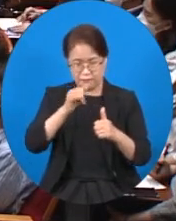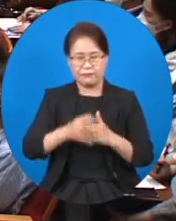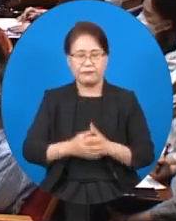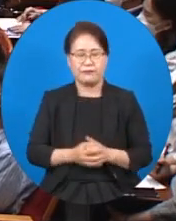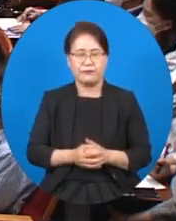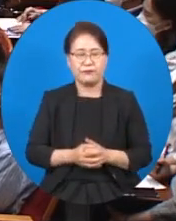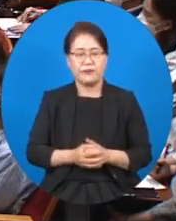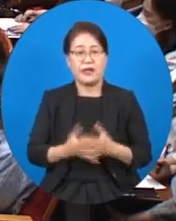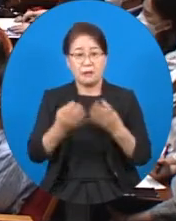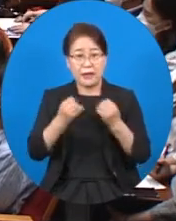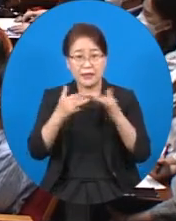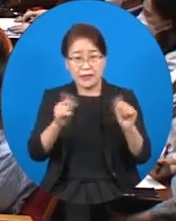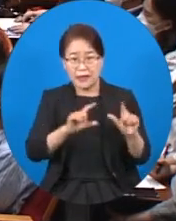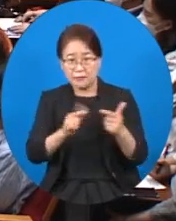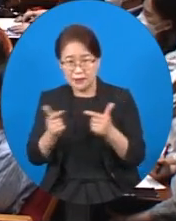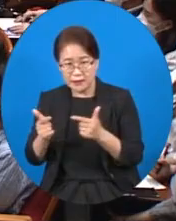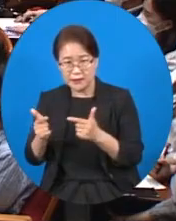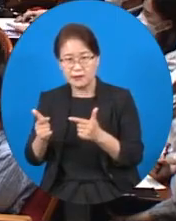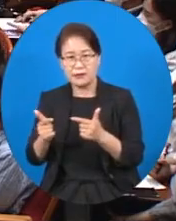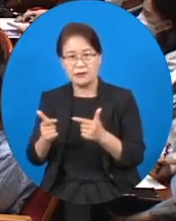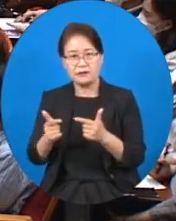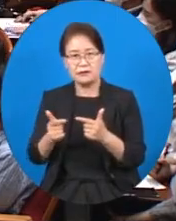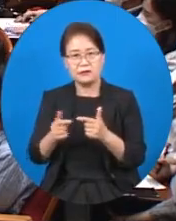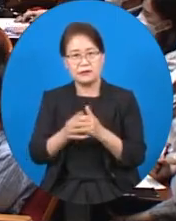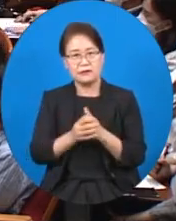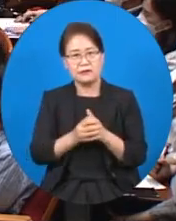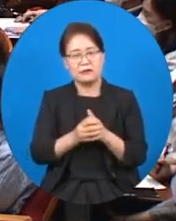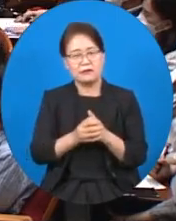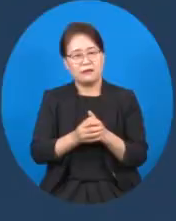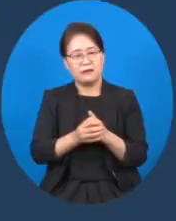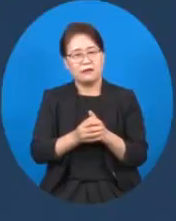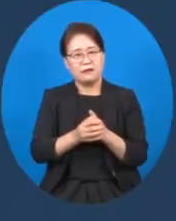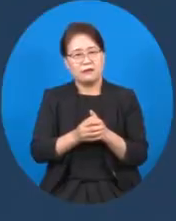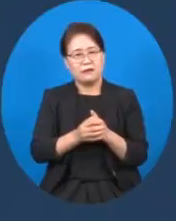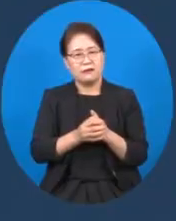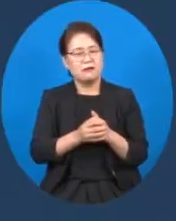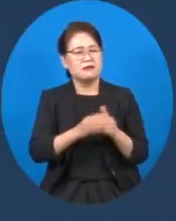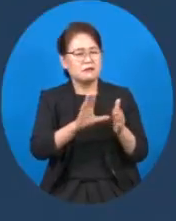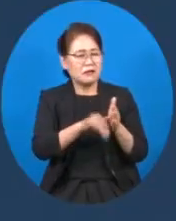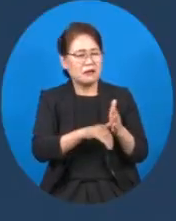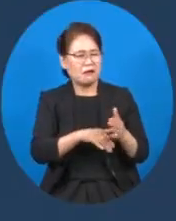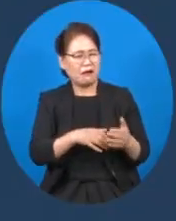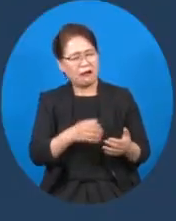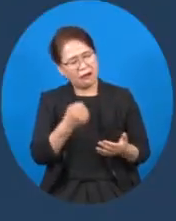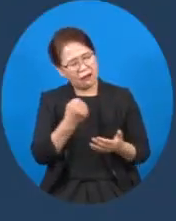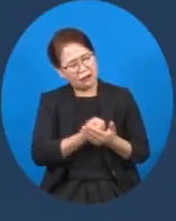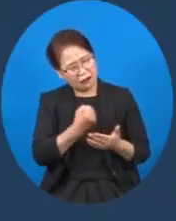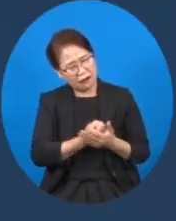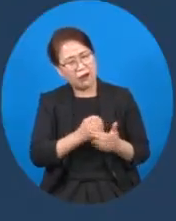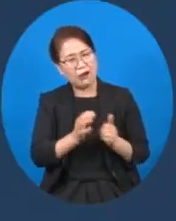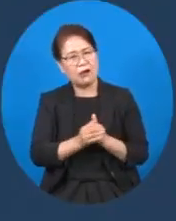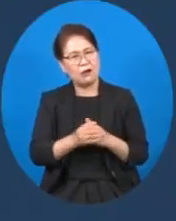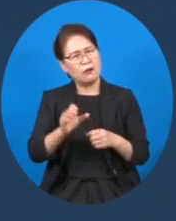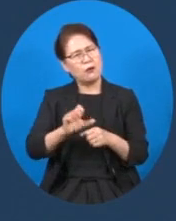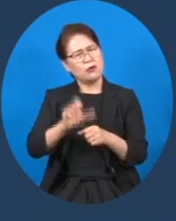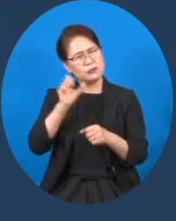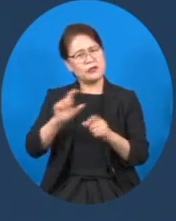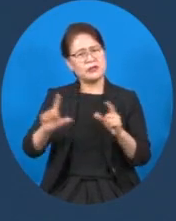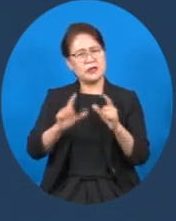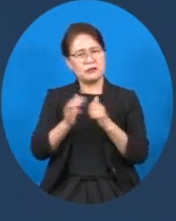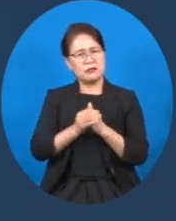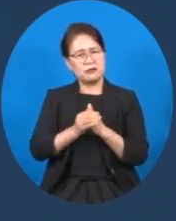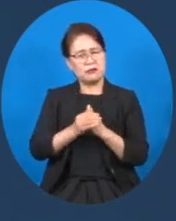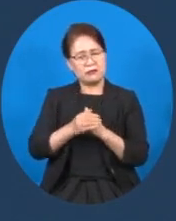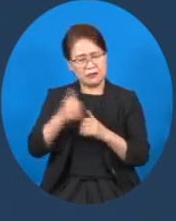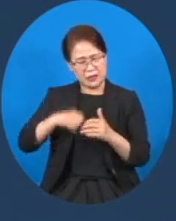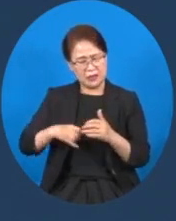그런데 많은 사람들은요, 시대를 타다더라고요. 50년 전에 내가 살았더라도 우리 자녀들